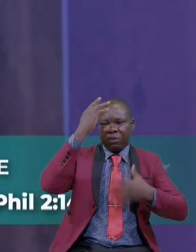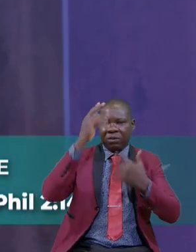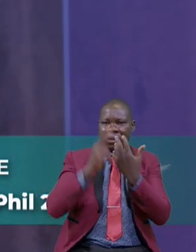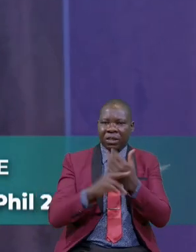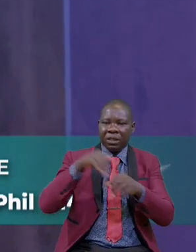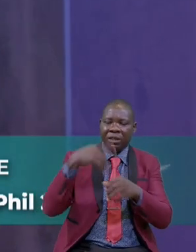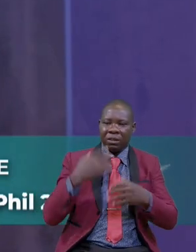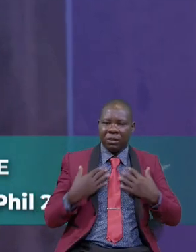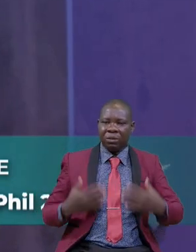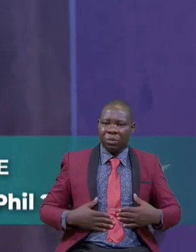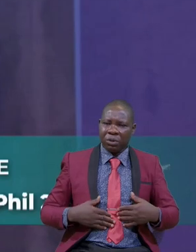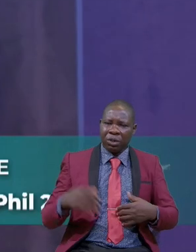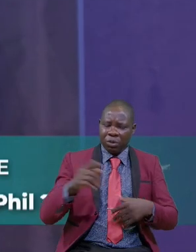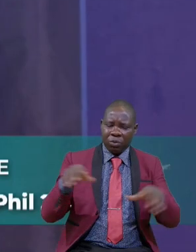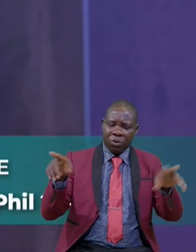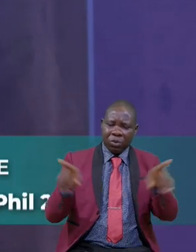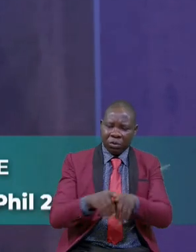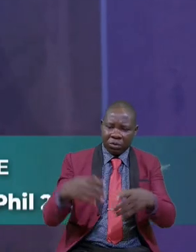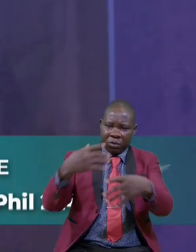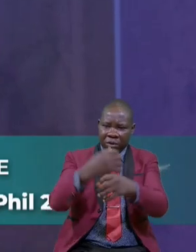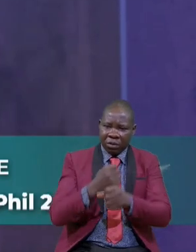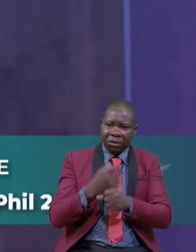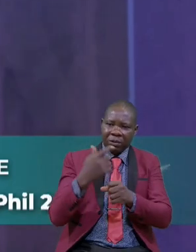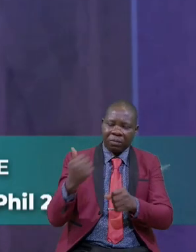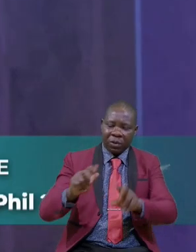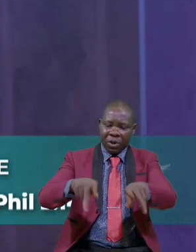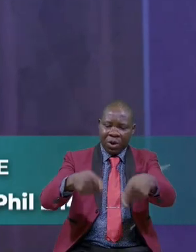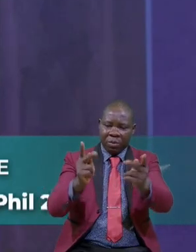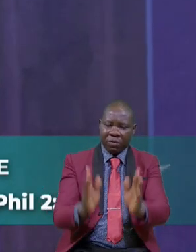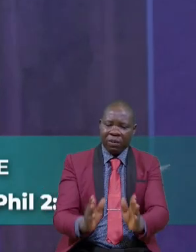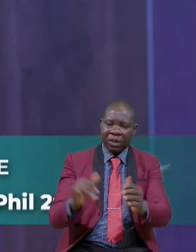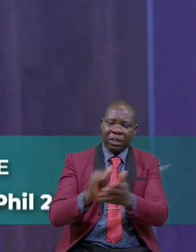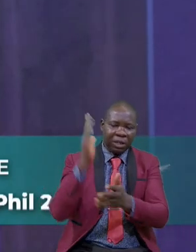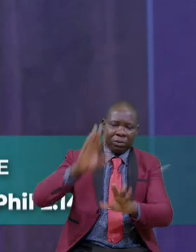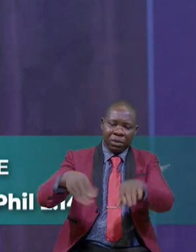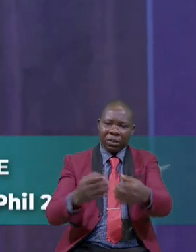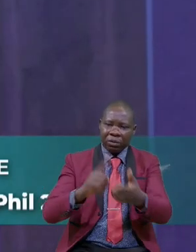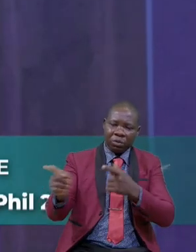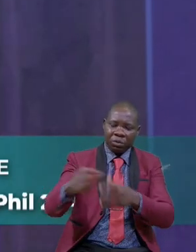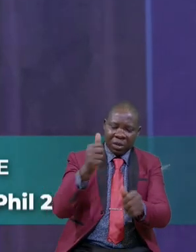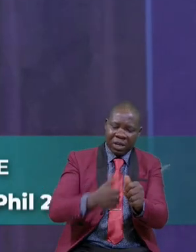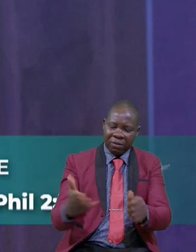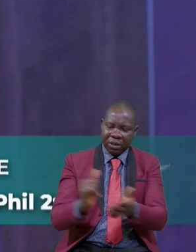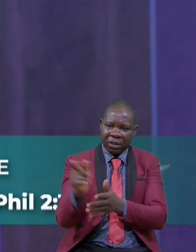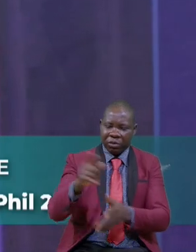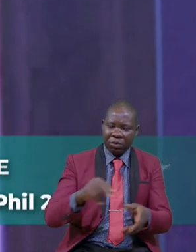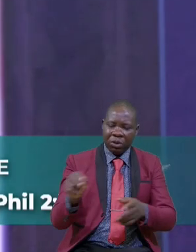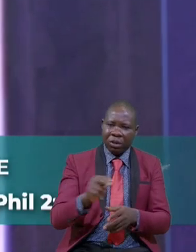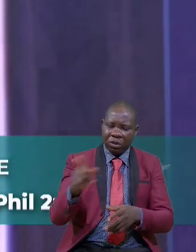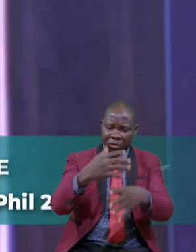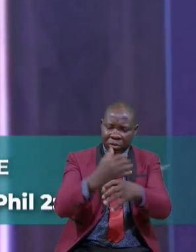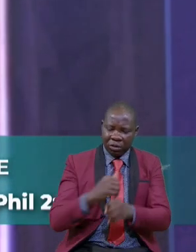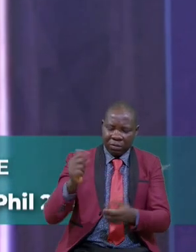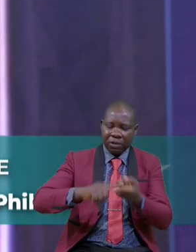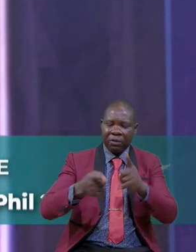financier qui leur donnera tout ce dont ils ont besoin. Ils reçoivent également un ami qui est plus